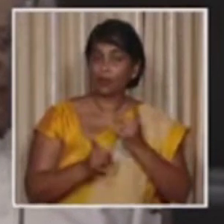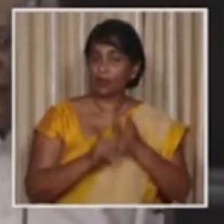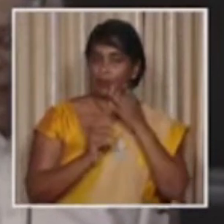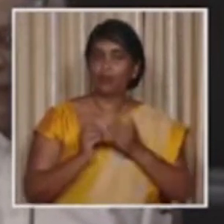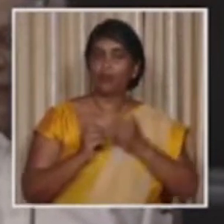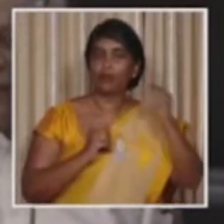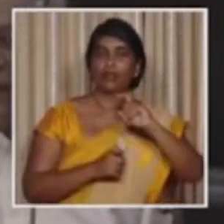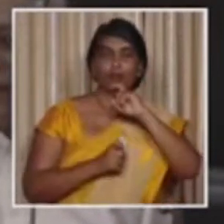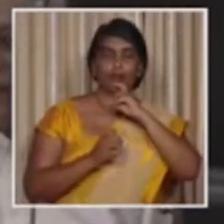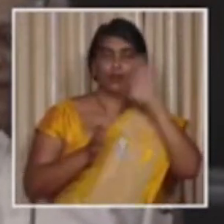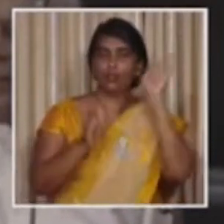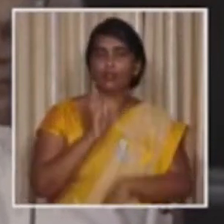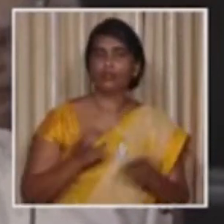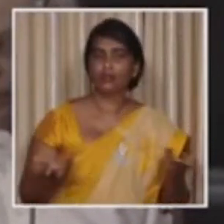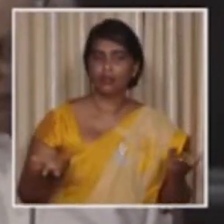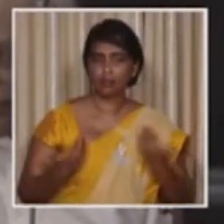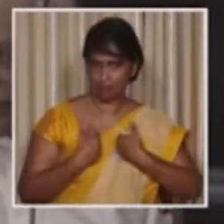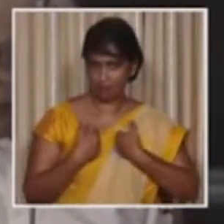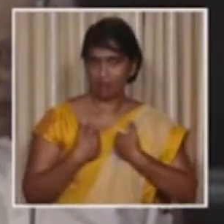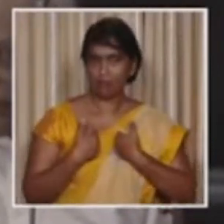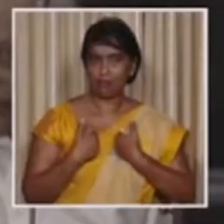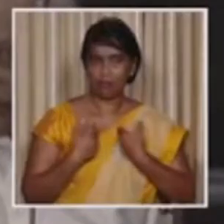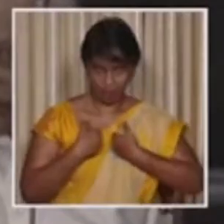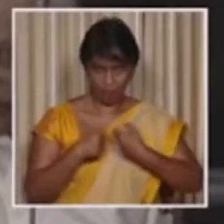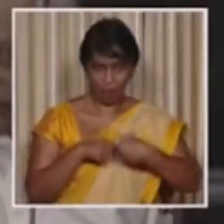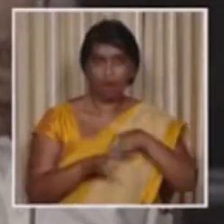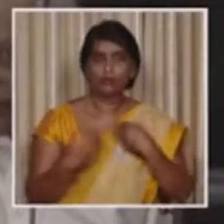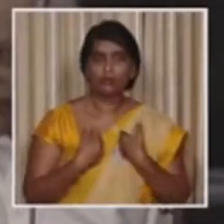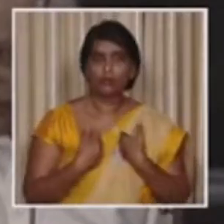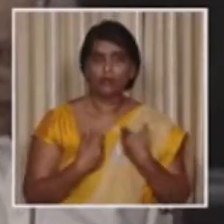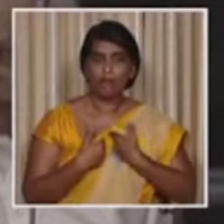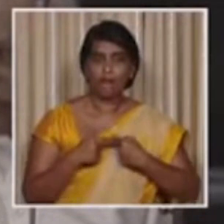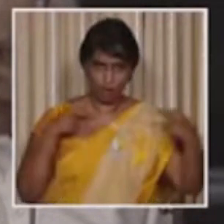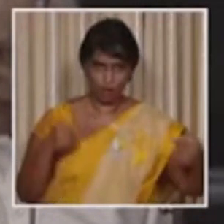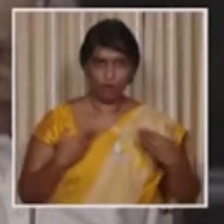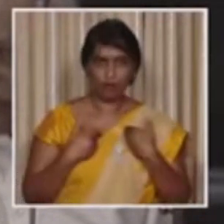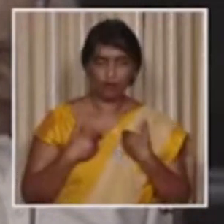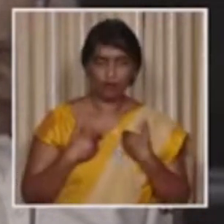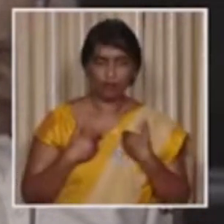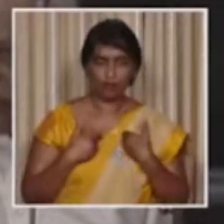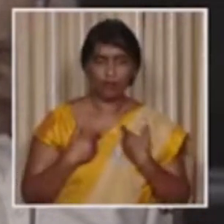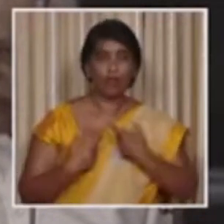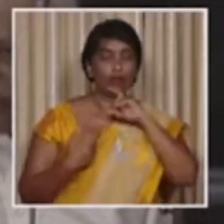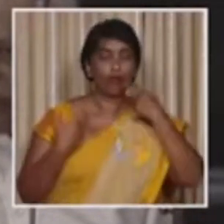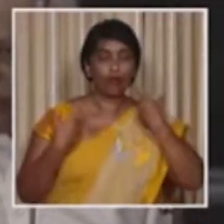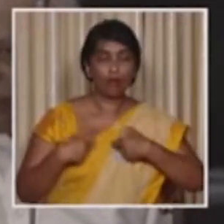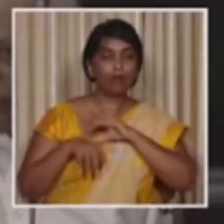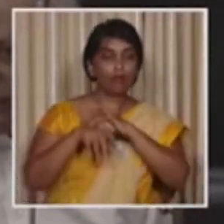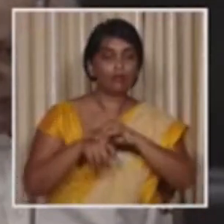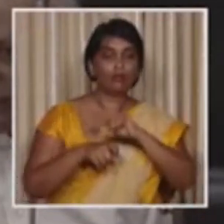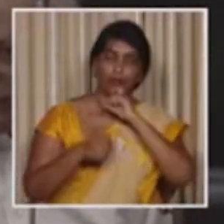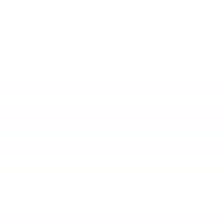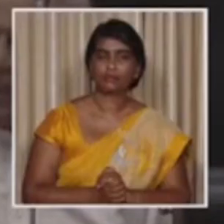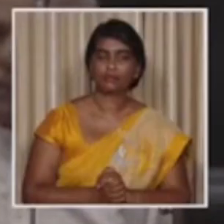ඊට පස්සේ නඩුව අයින් කරගත්තා. මං පරිදේකට මගේ විරුද්ධත්වයද? මාව නීතිඥයා කරන්න මං නඩුව අරන්